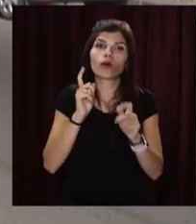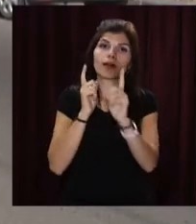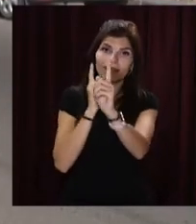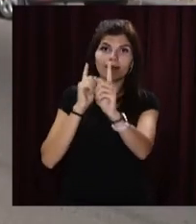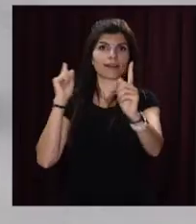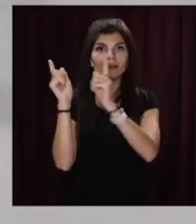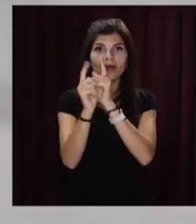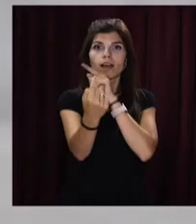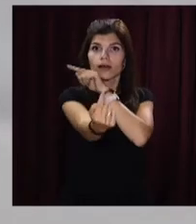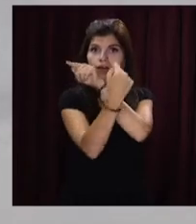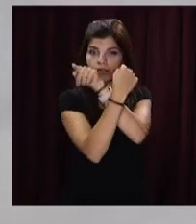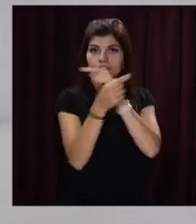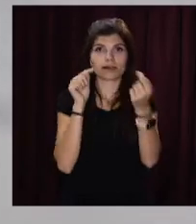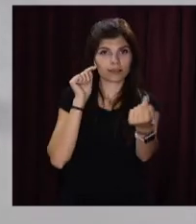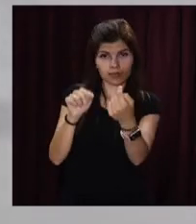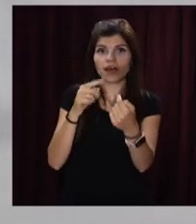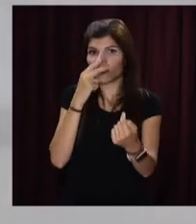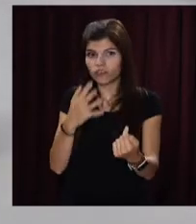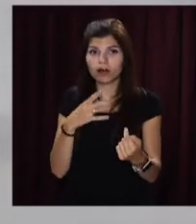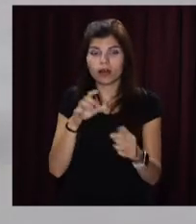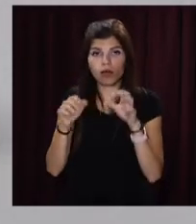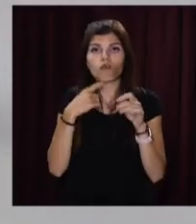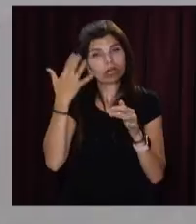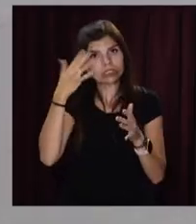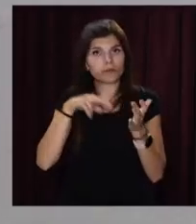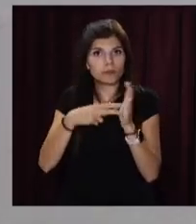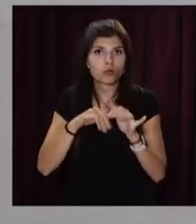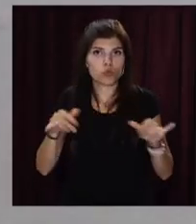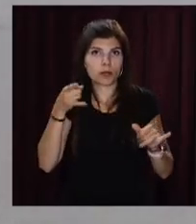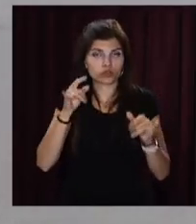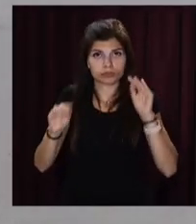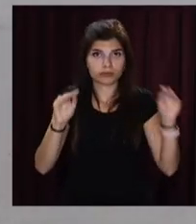так і зустрічних машин. Пізніше кількість фантомів планують збільшити.